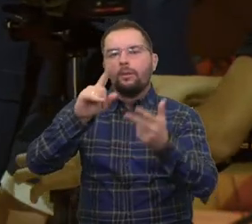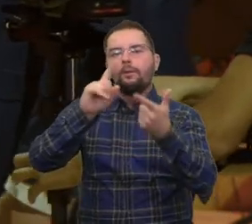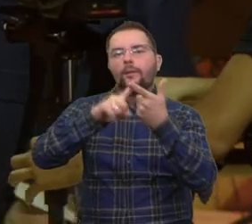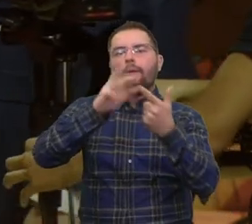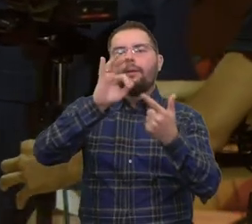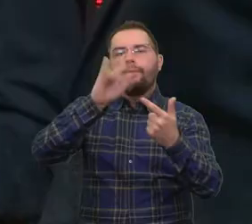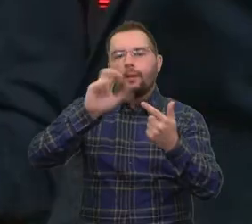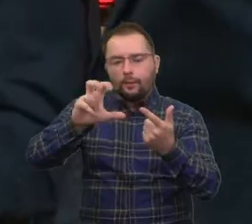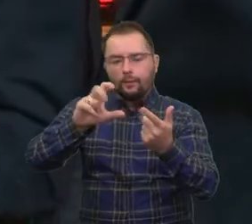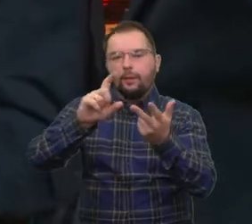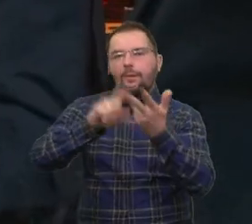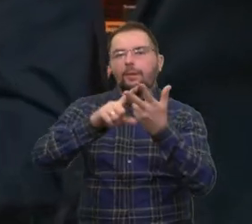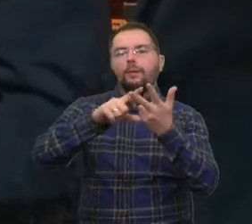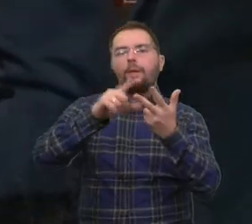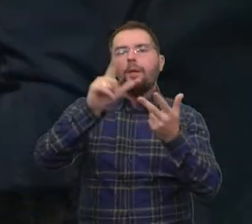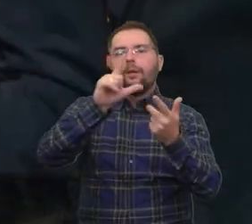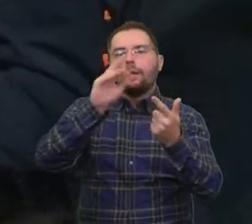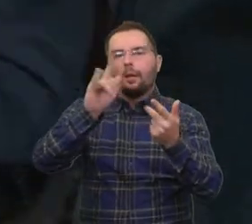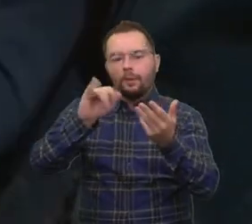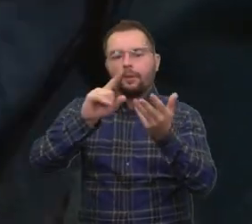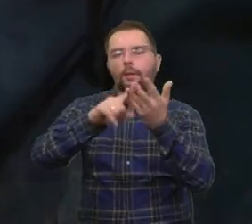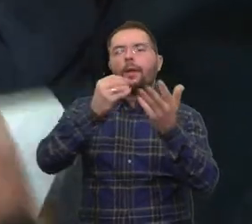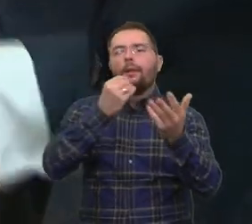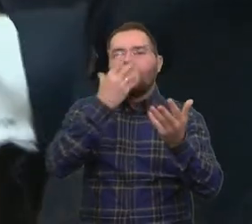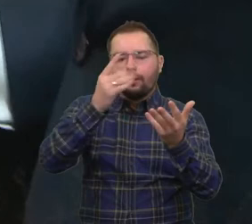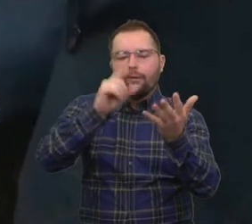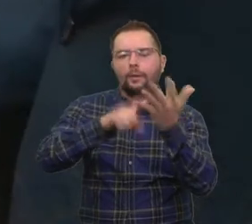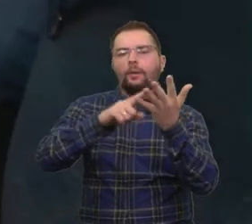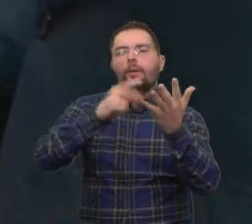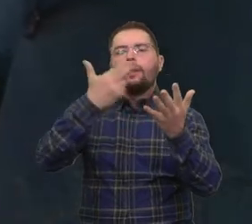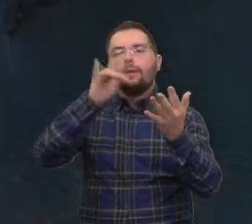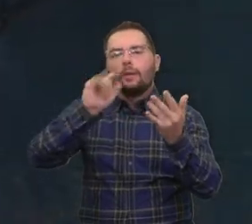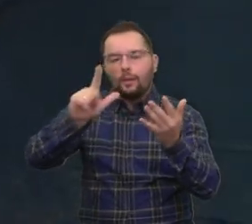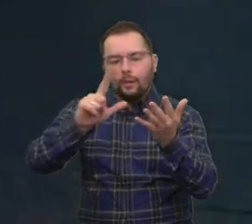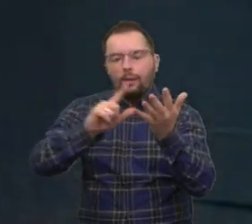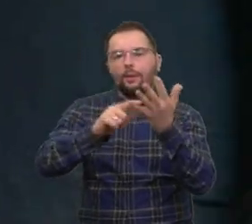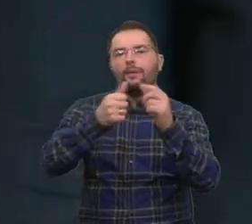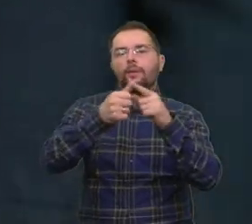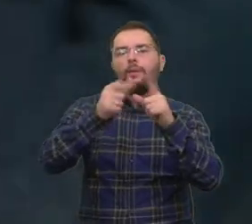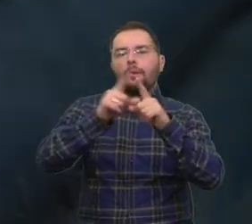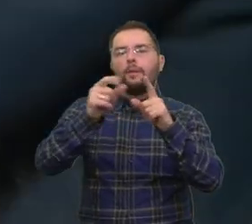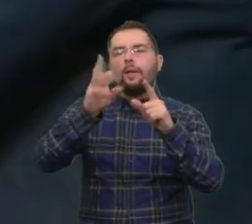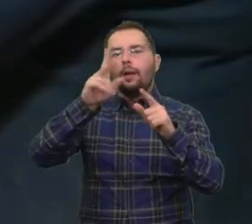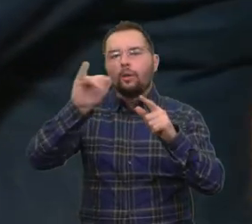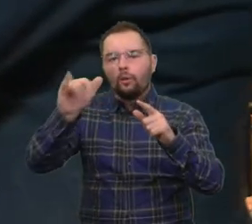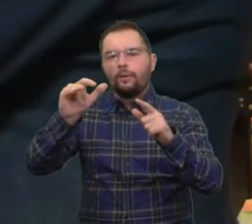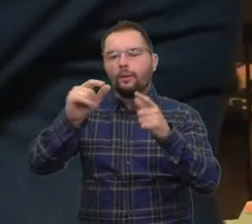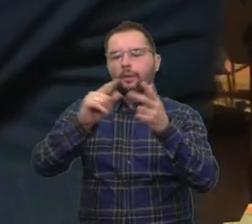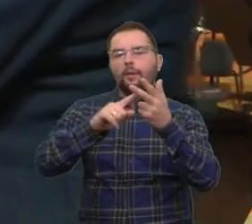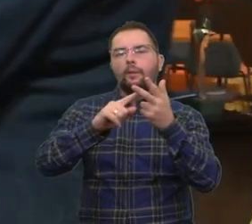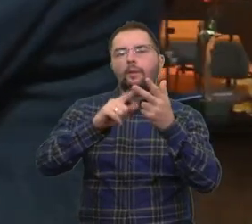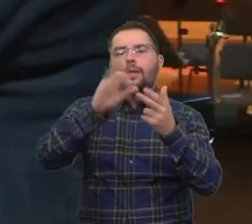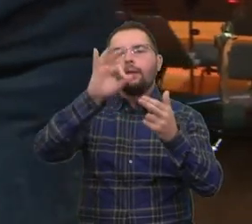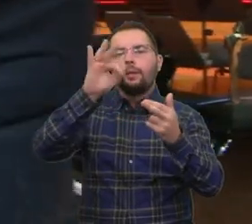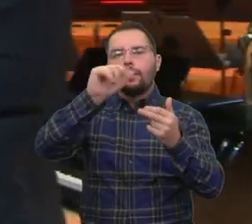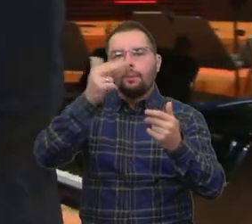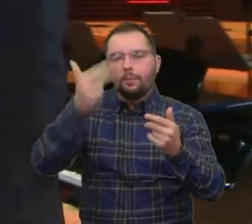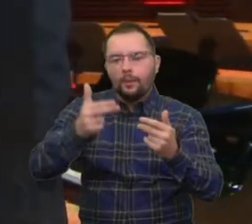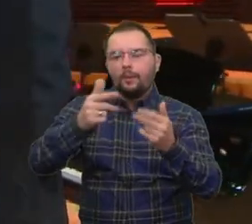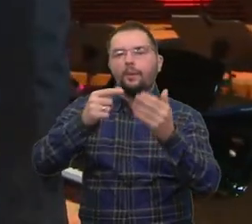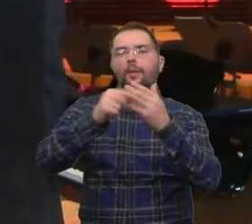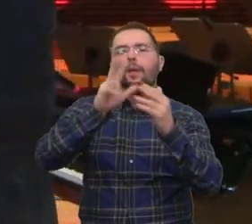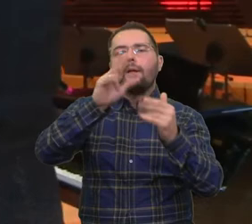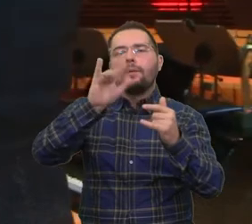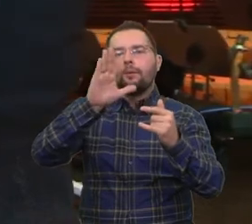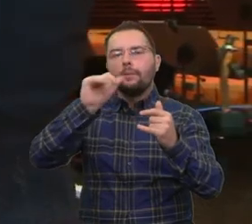Zygmunt Frankiewicz, Teresa Kamińska, Krzysztof Kwiatkowski, Mirosława Nykiel, profesor Irena Lipowicz, pan Jerzy Stępień,